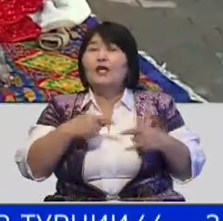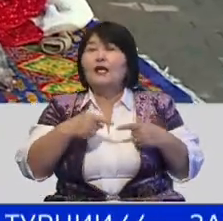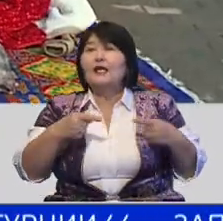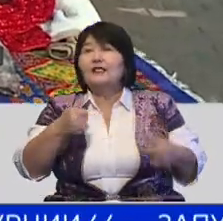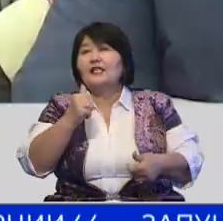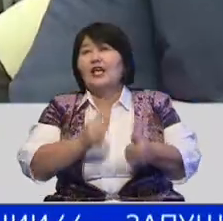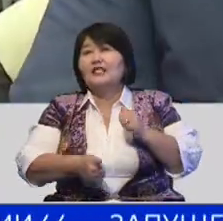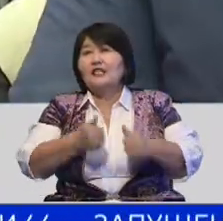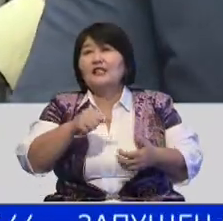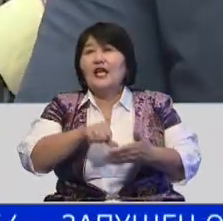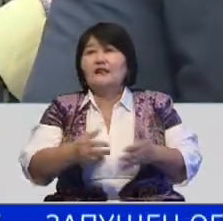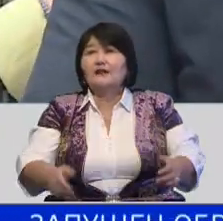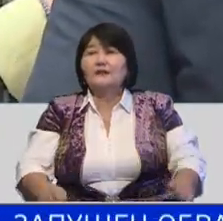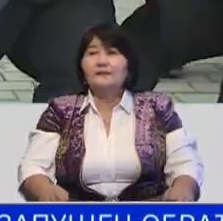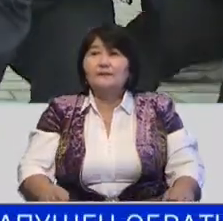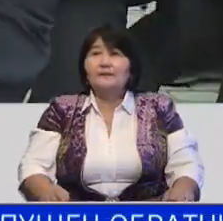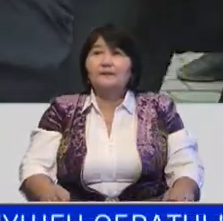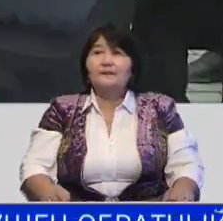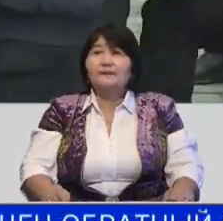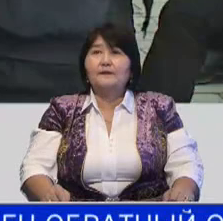различных состязаниях.